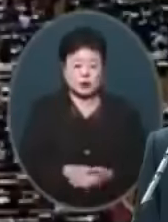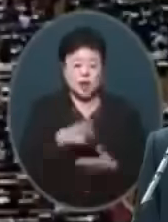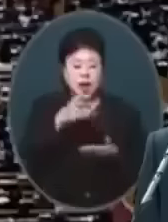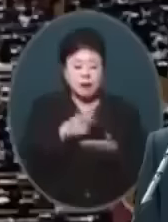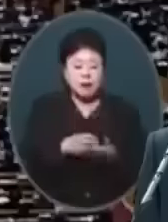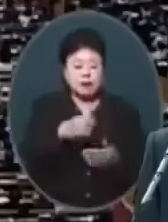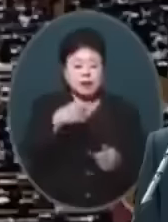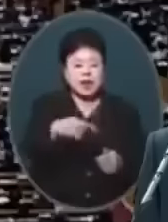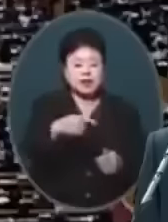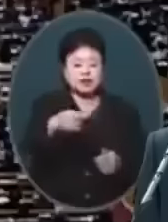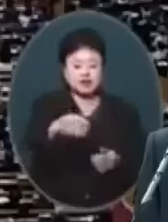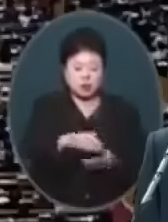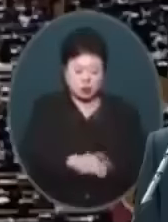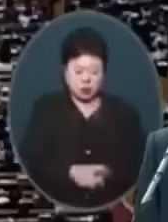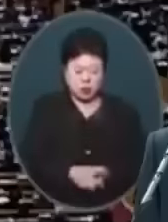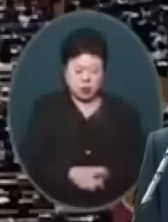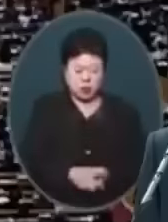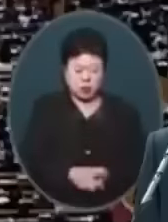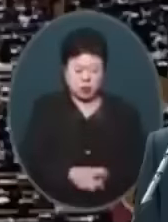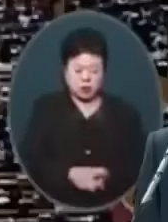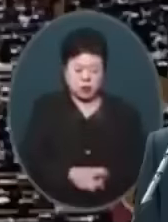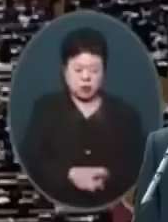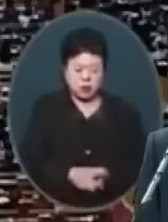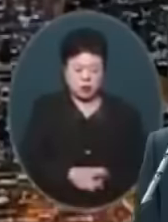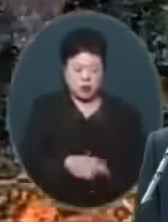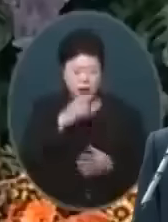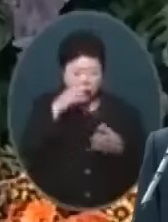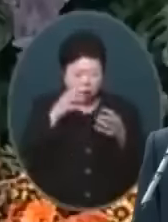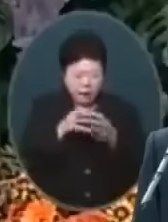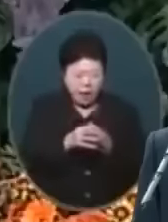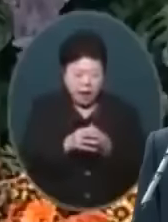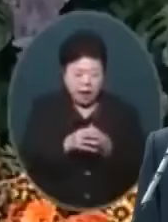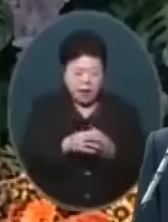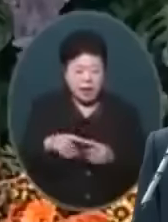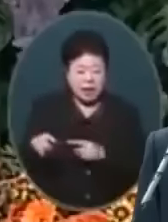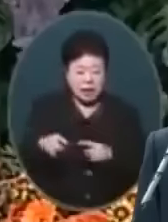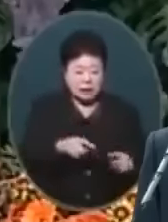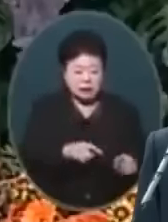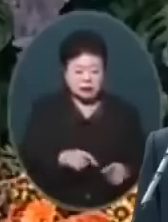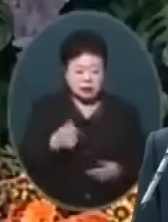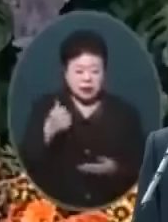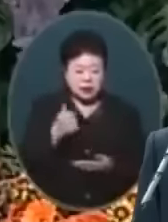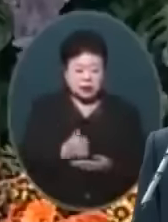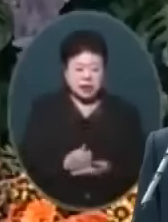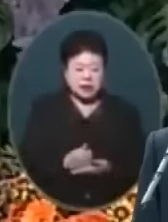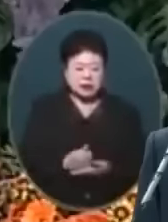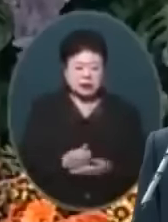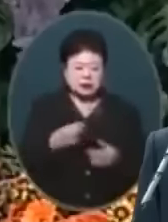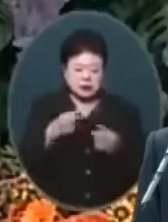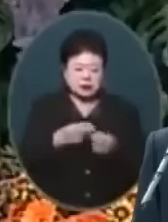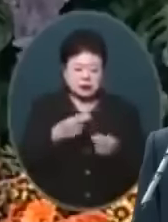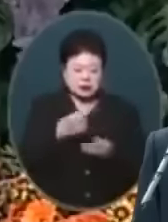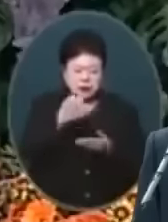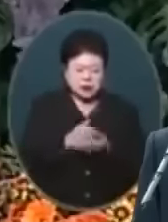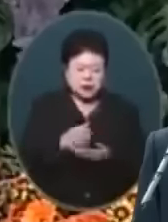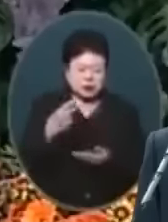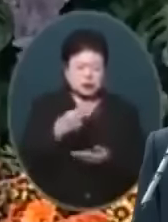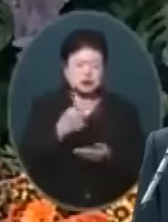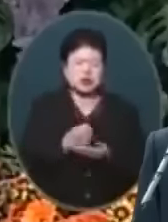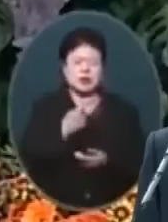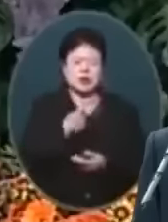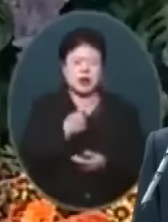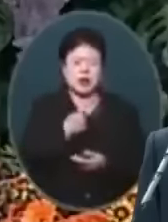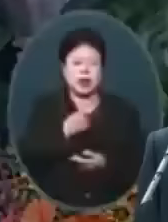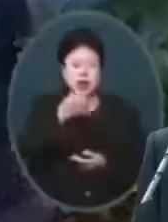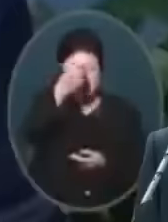법률을 가르치고 음악에 교육해도 재범 3범 4범 하는데